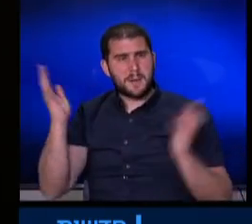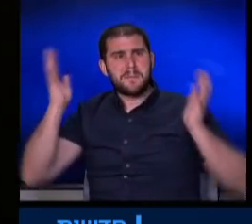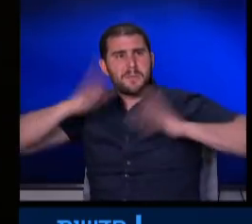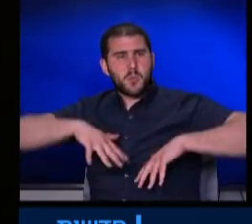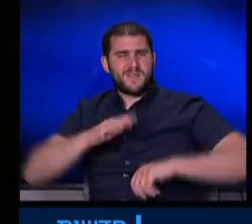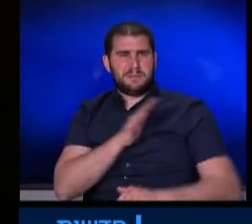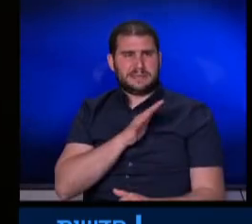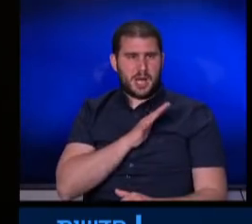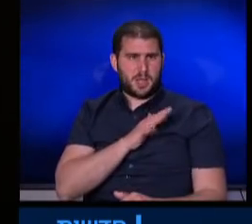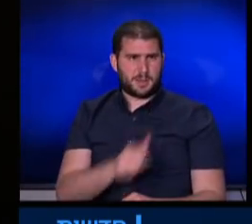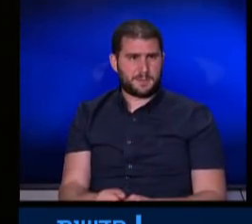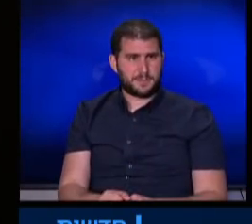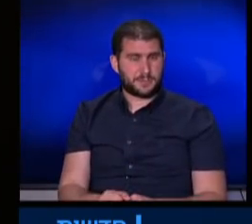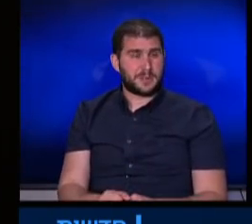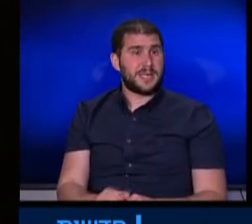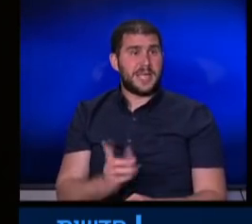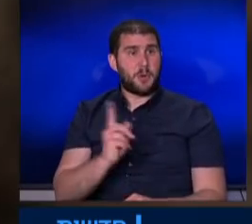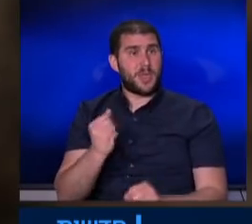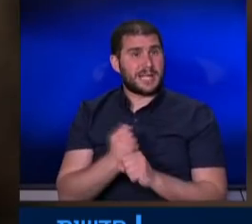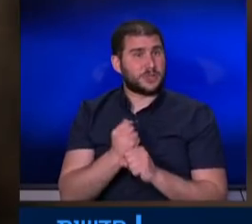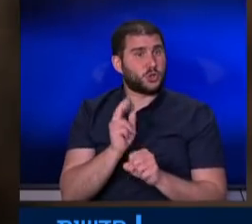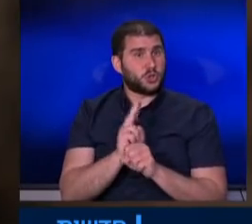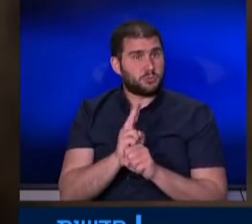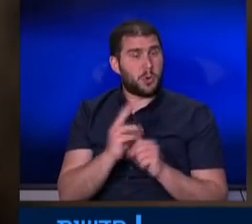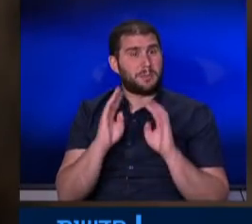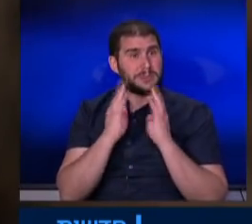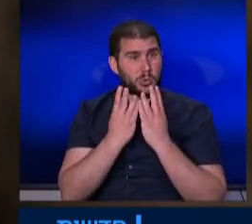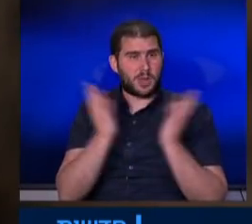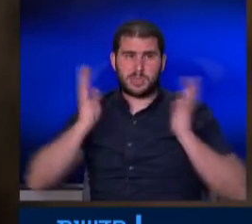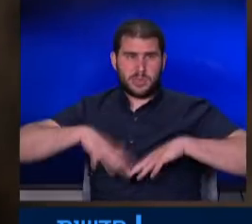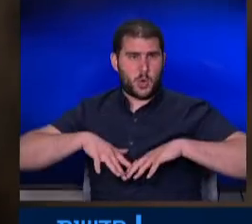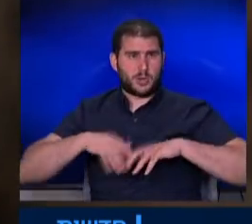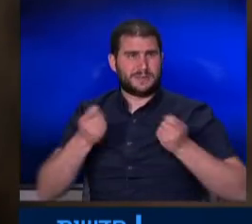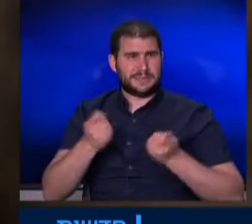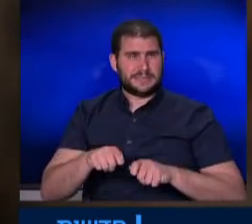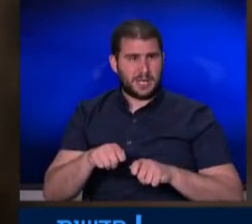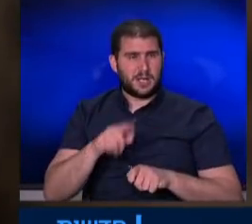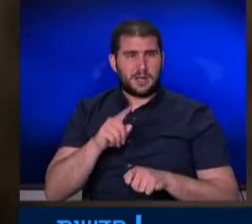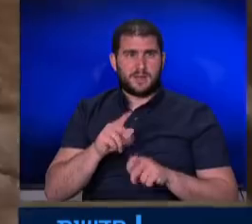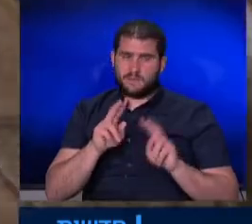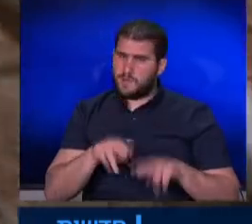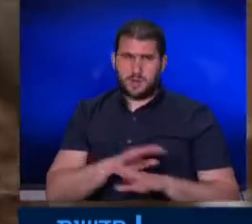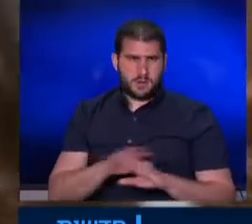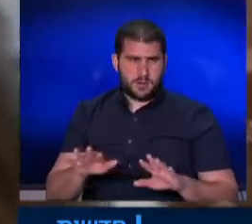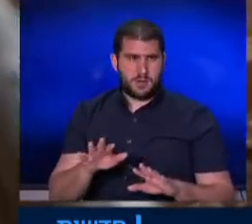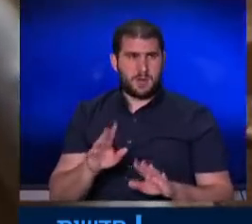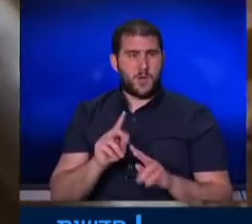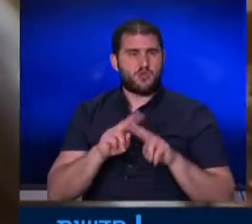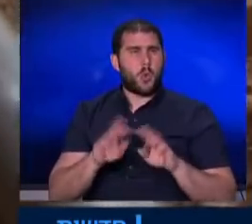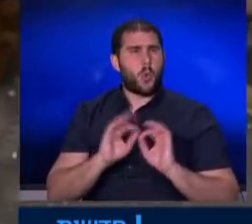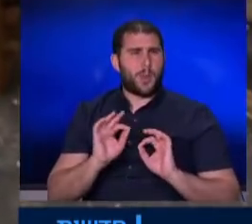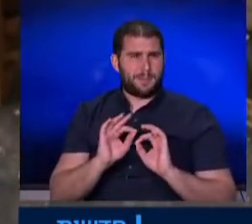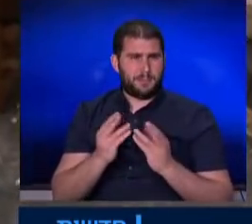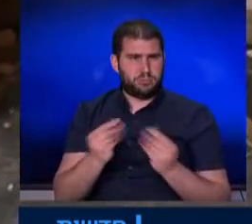מתמוטטת ומסכנת אותם. במידה ולא נעשה שימור, המצודה הזאת פשוט תקרוס ותיסגר באופן מוחלט ולא יישאר כאן